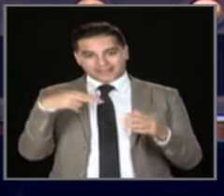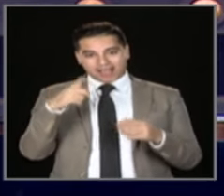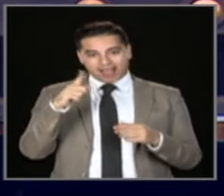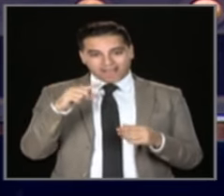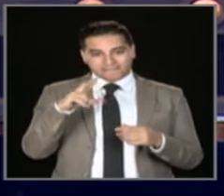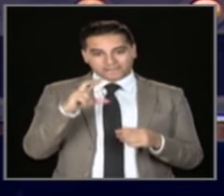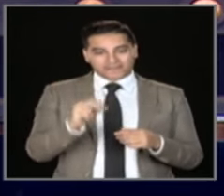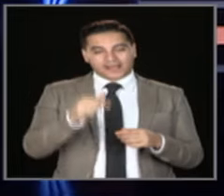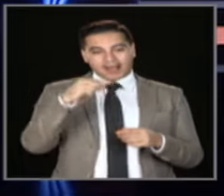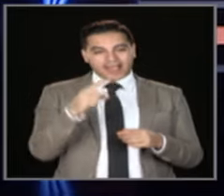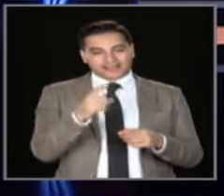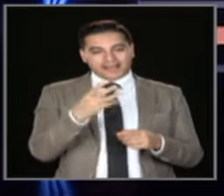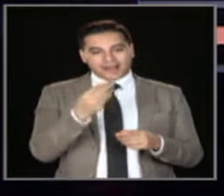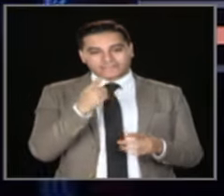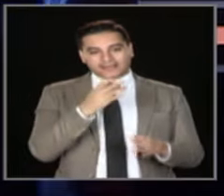القادر ب40 نقطة.